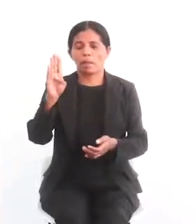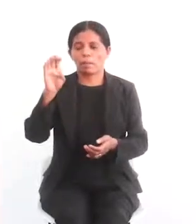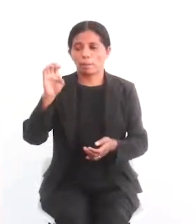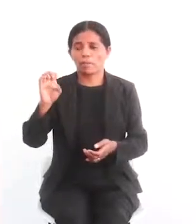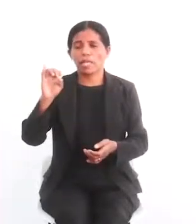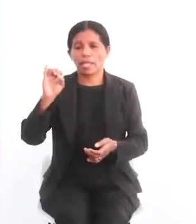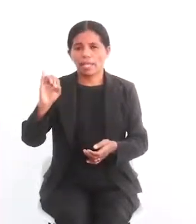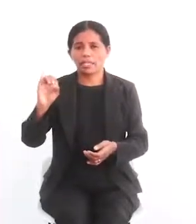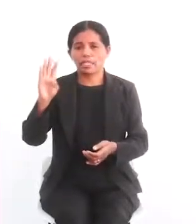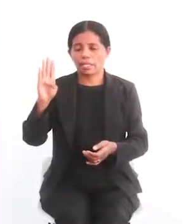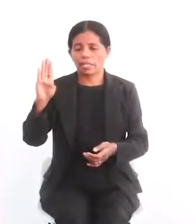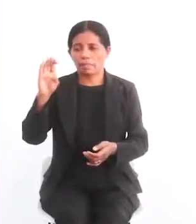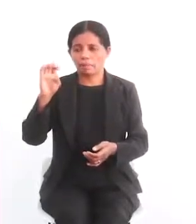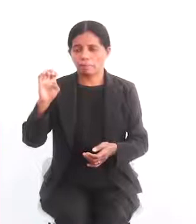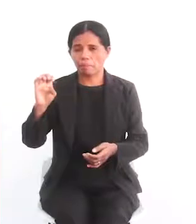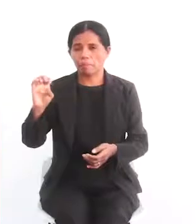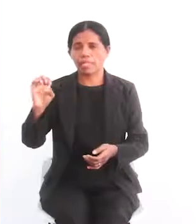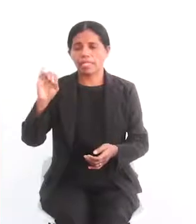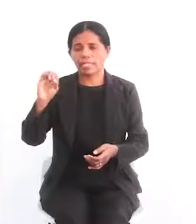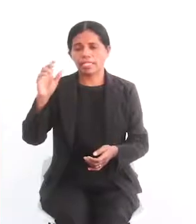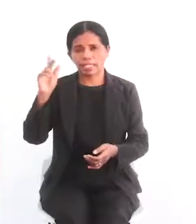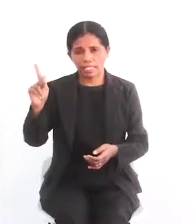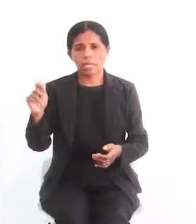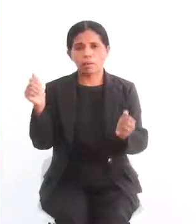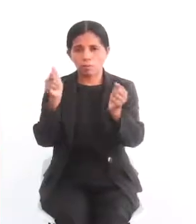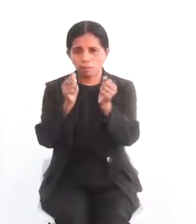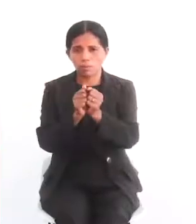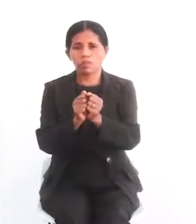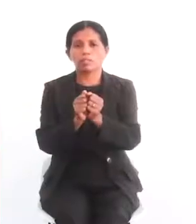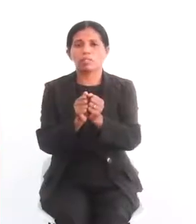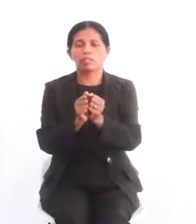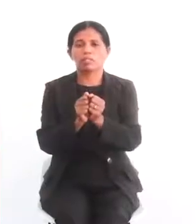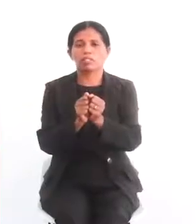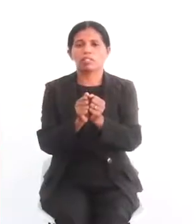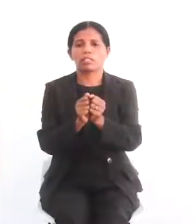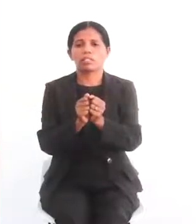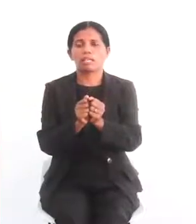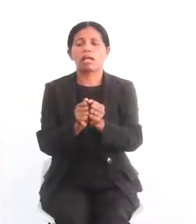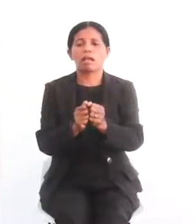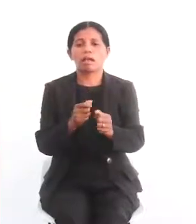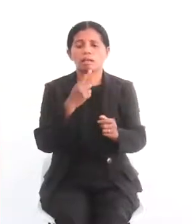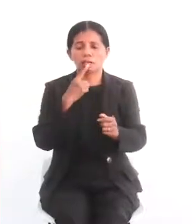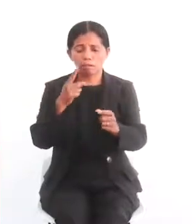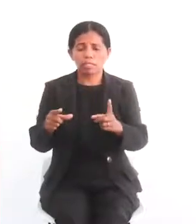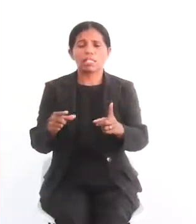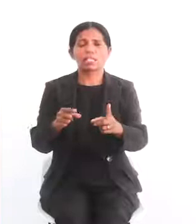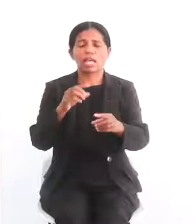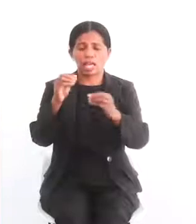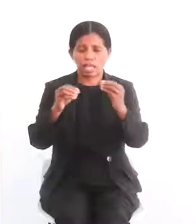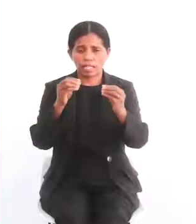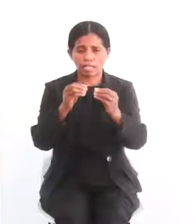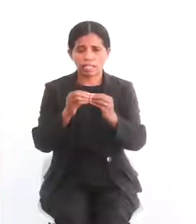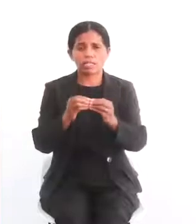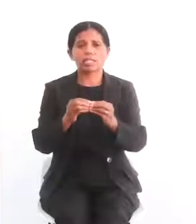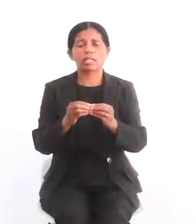bot. Nune se ita tau parte rua ne hamutuk, ita hanuin kata nia signifika bei kliu. Mai